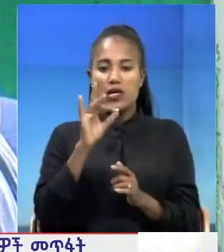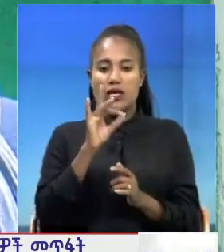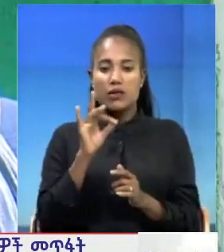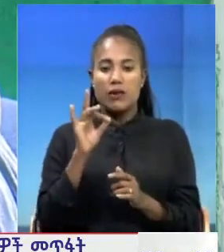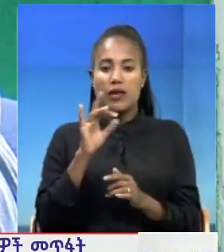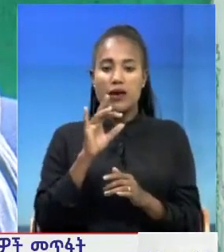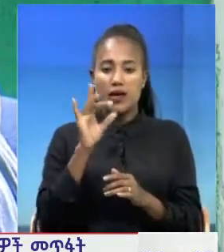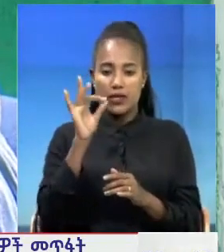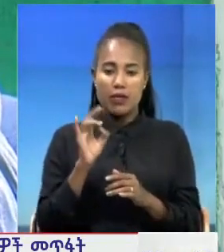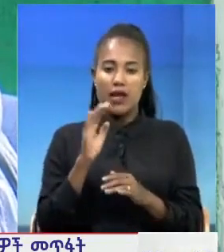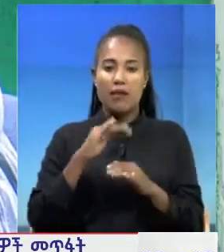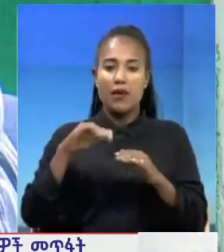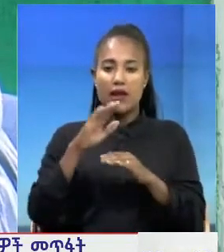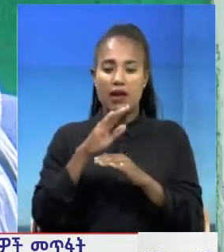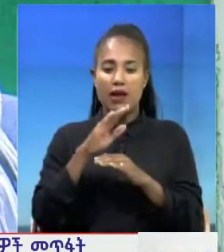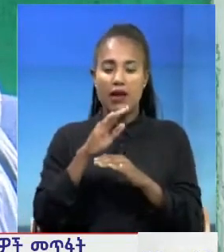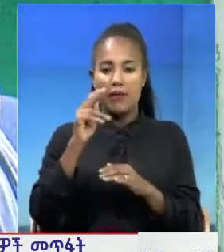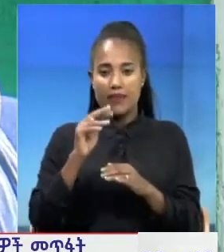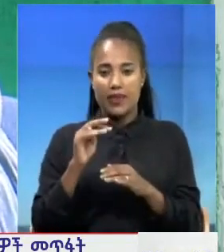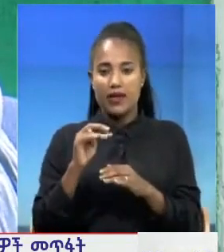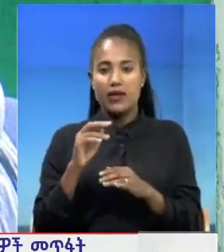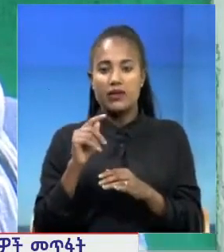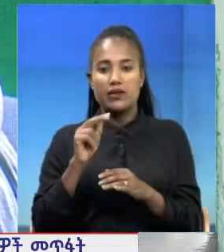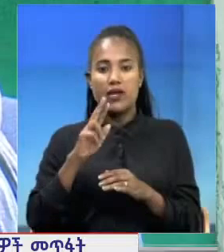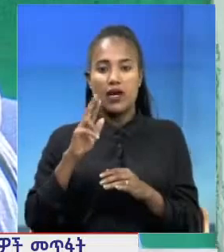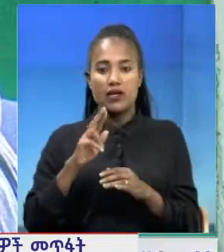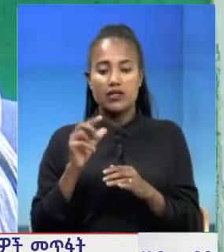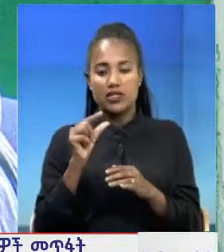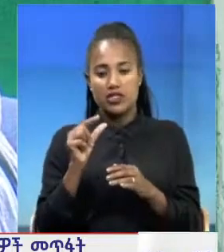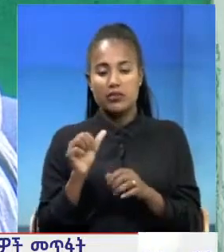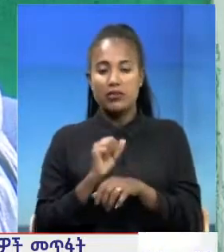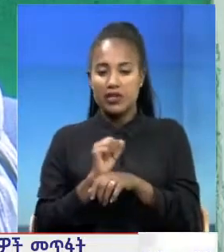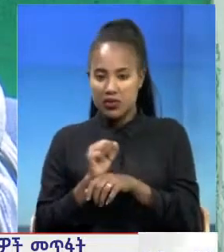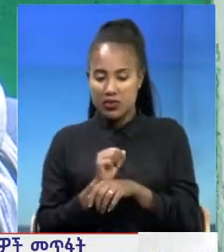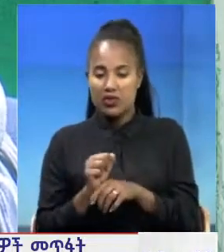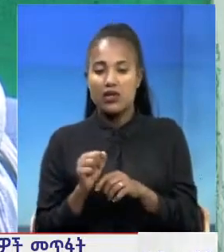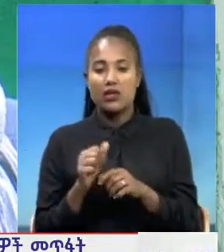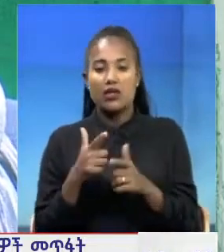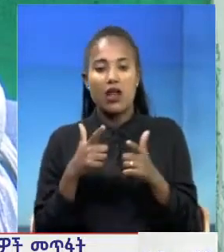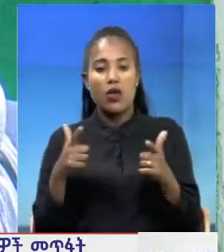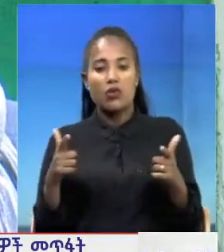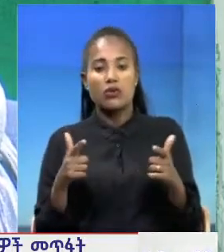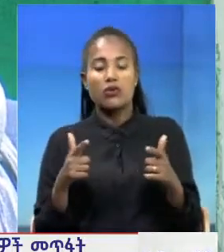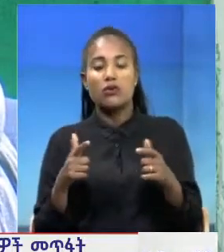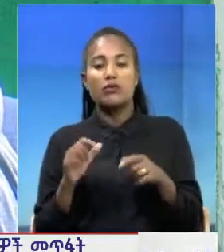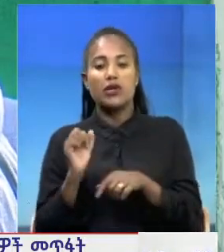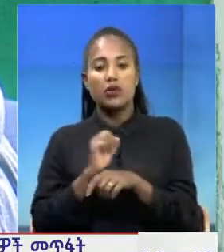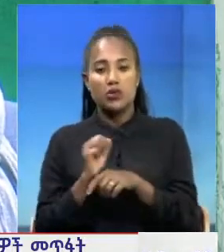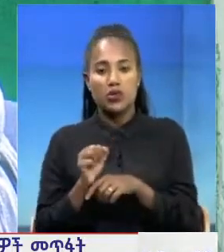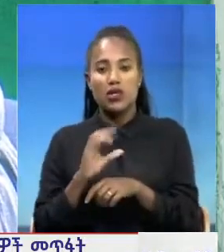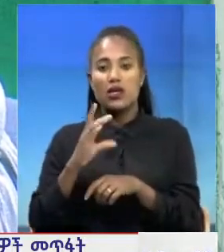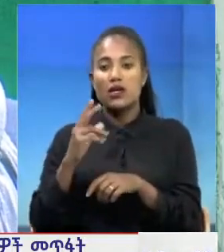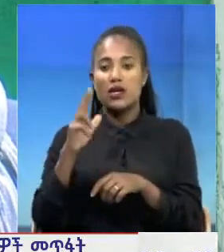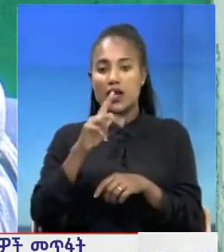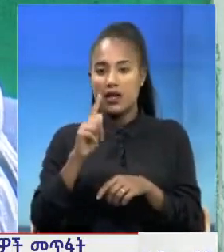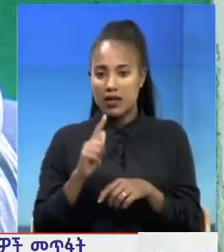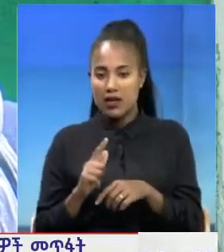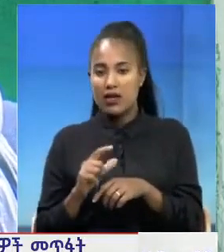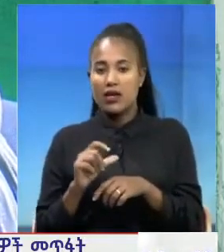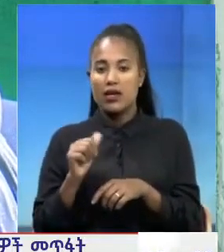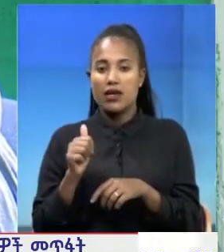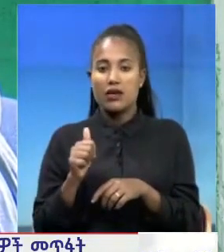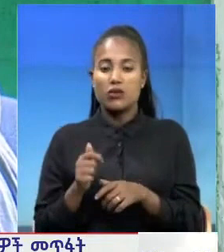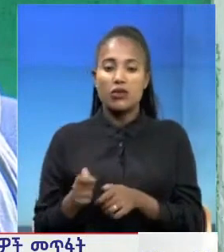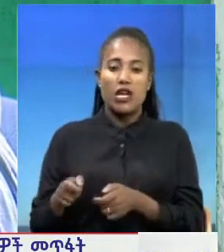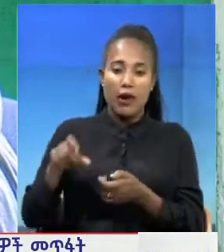ዳም ትራኮች፣ ከ ትንንሽ መኪኖች፣ ትልልቅ ትራኮች፣ ክሬኖች፣